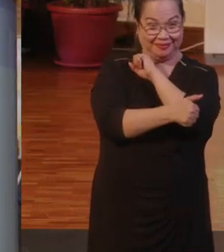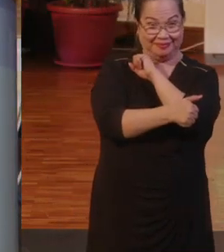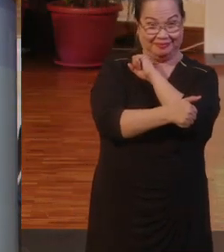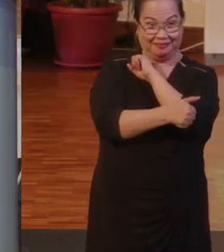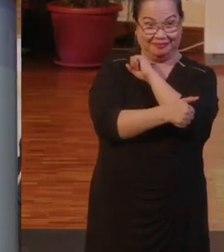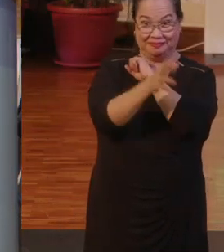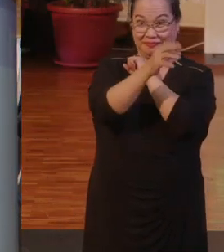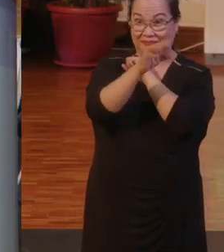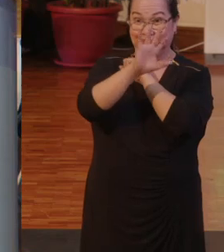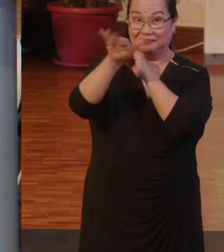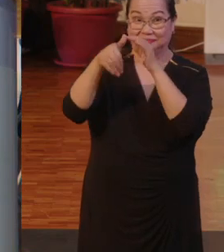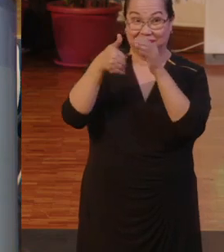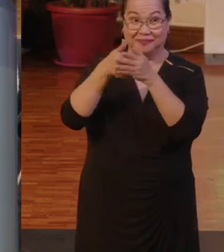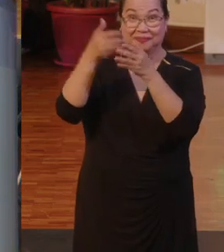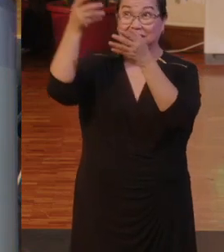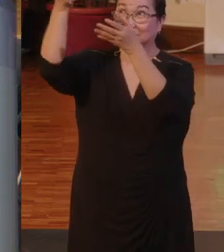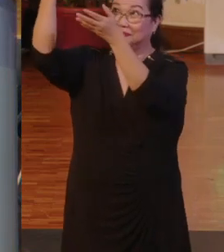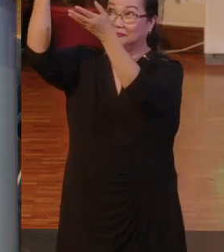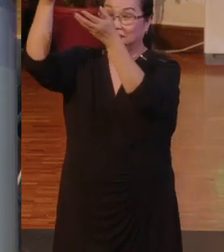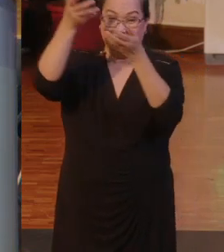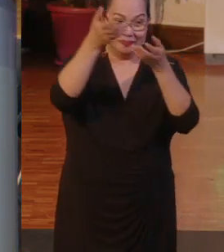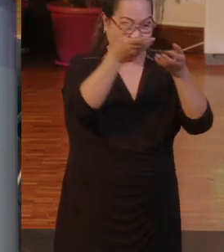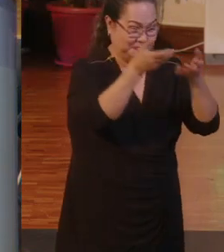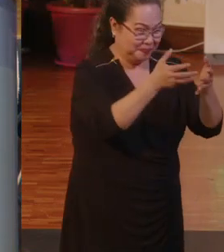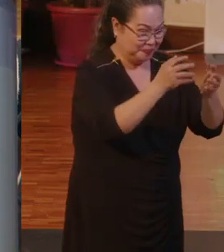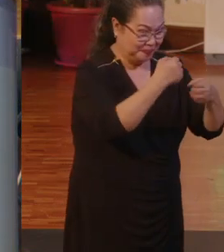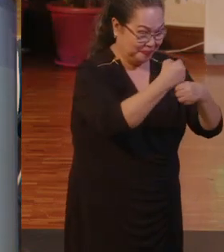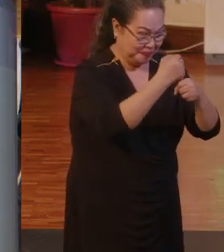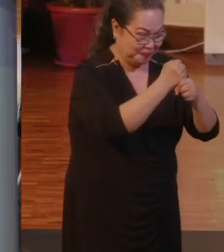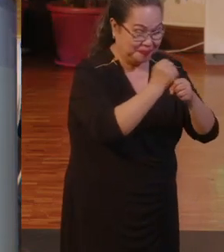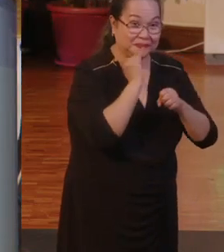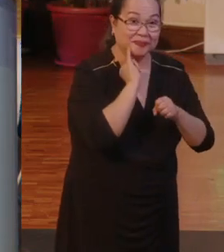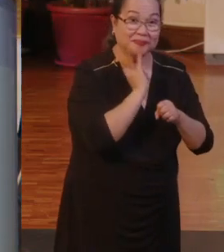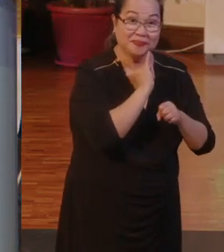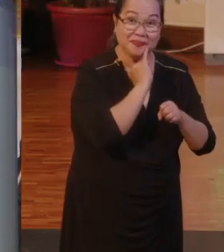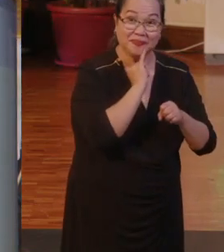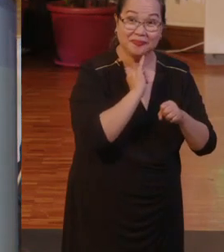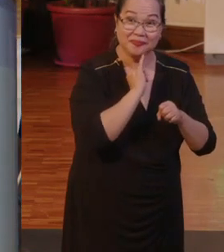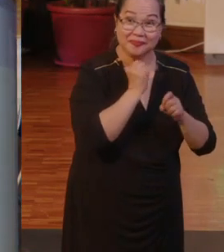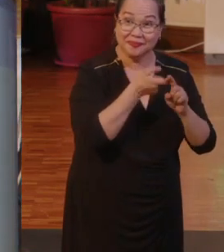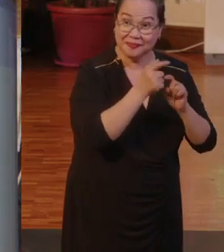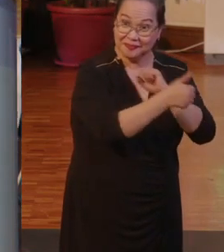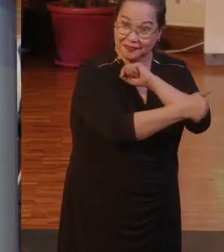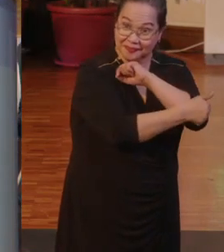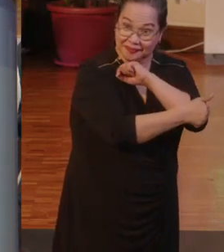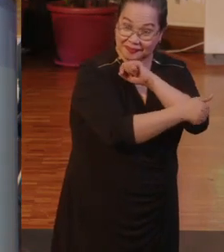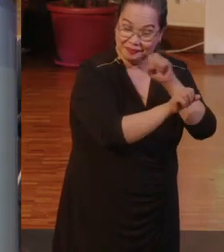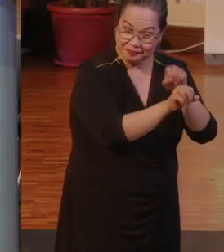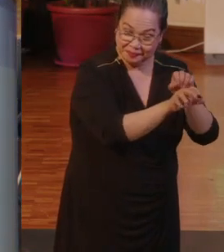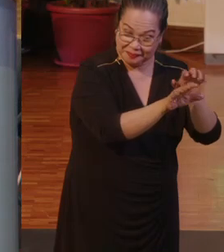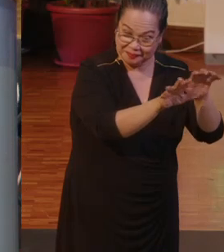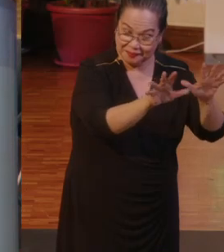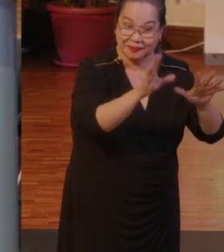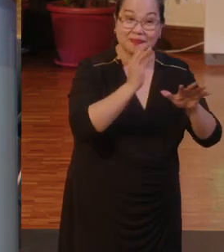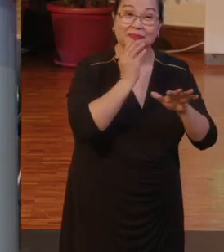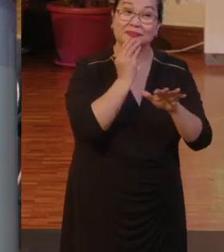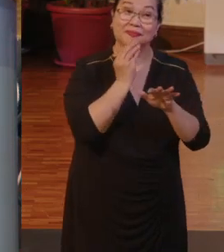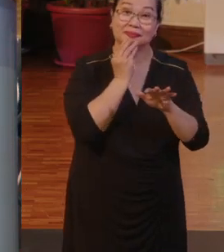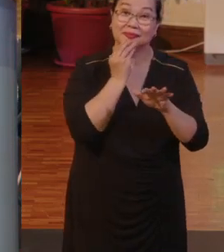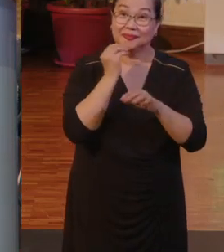at kanyang ibinuo ang bansang Israel sa kanyang kalamnan. Ang sabi sa Hebrews 11, mahina na po